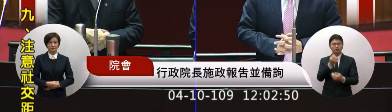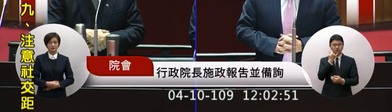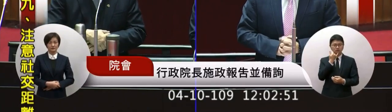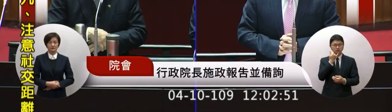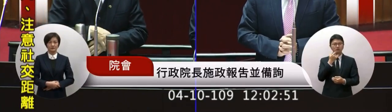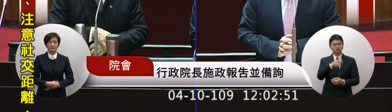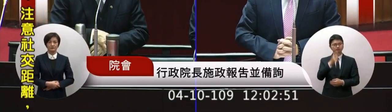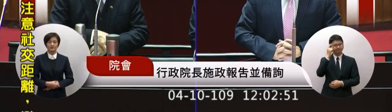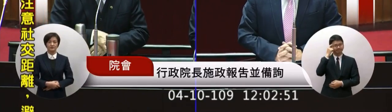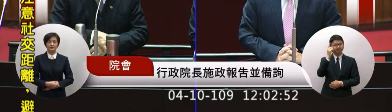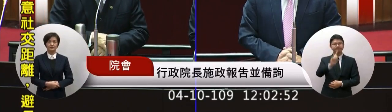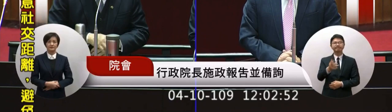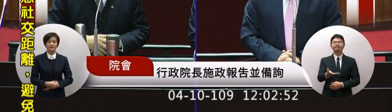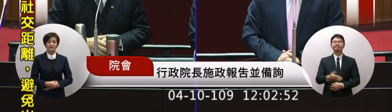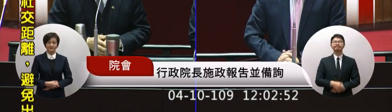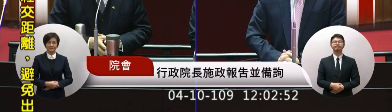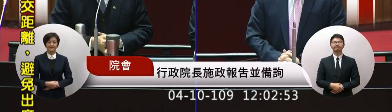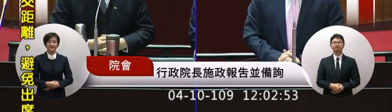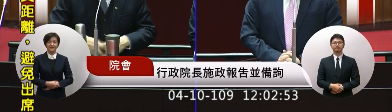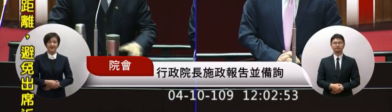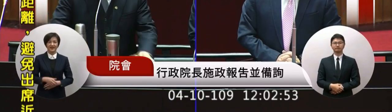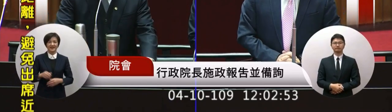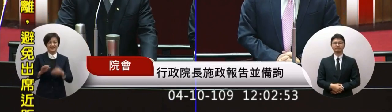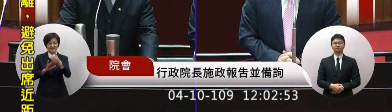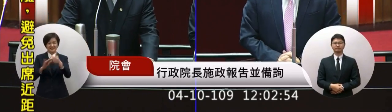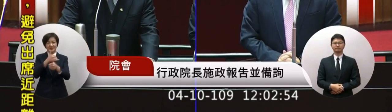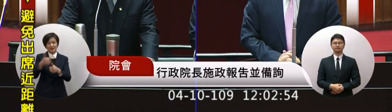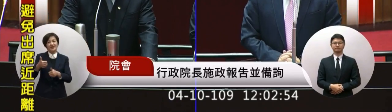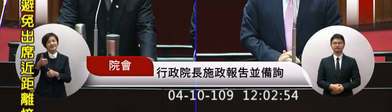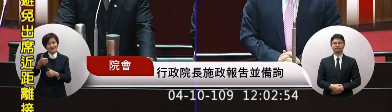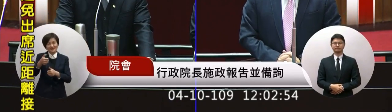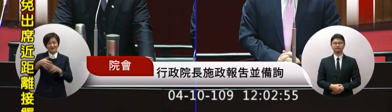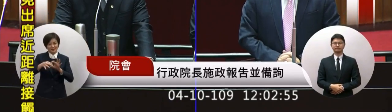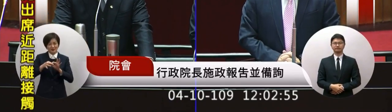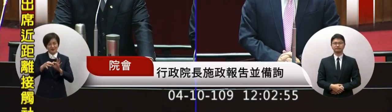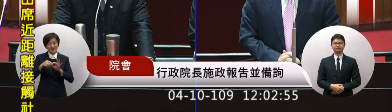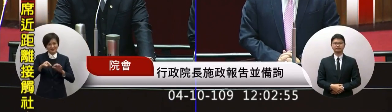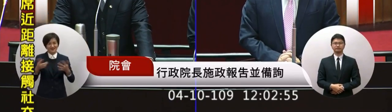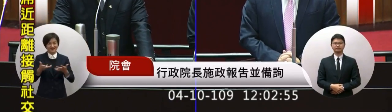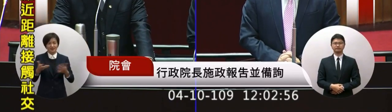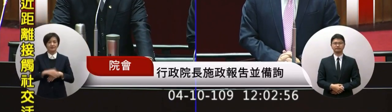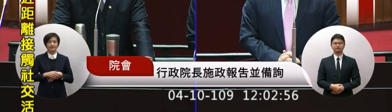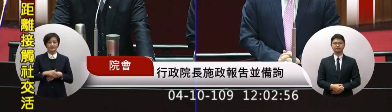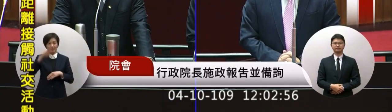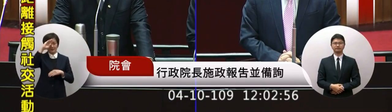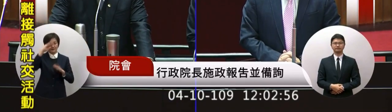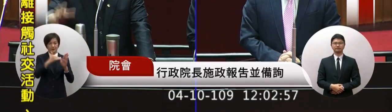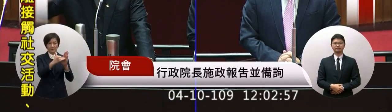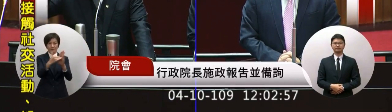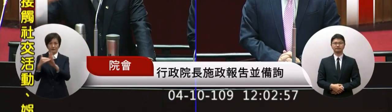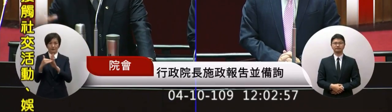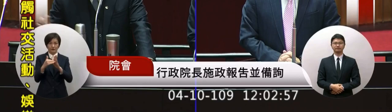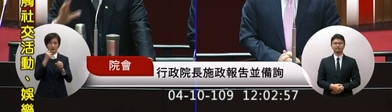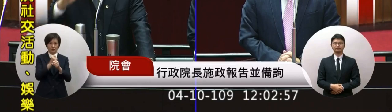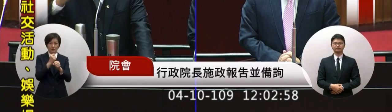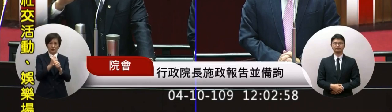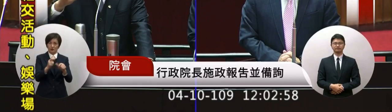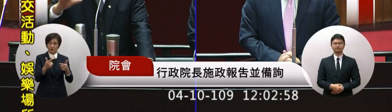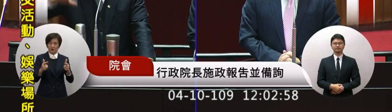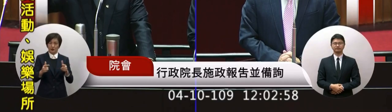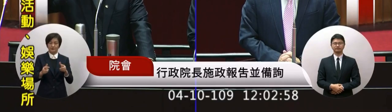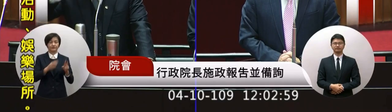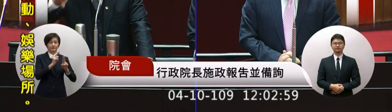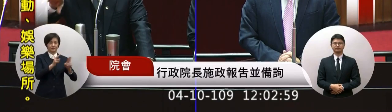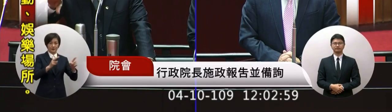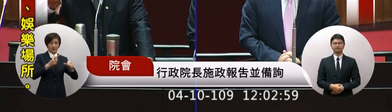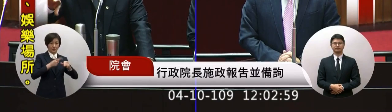长的看法如何？ 感谢委员来关心我们整个防疫工作，防疫指挥中